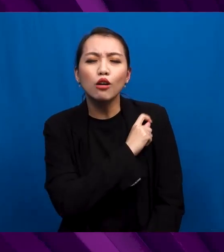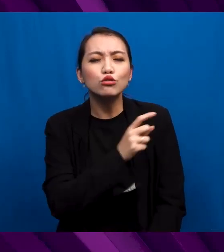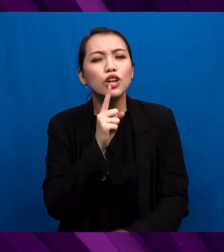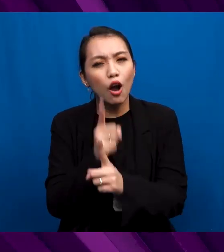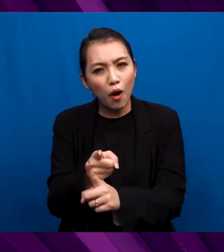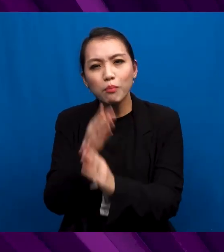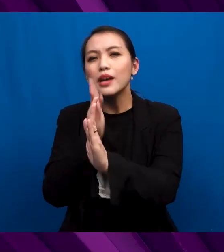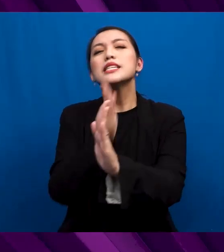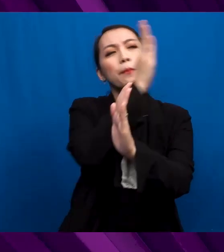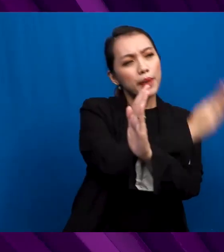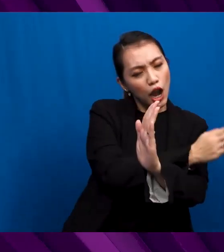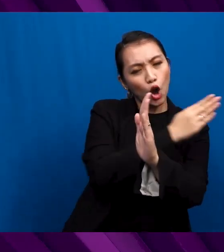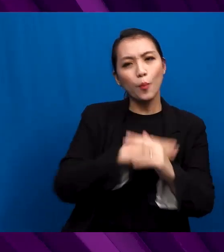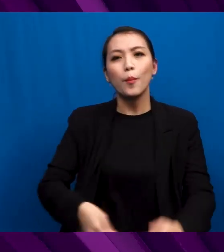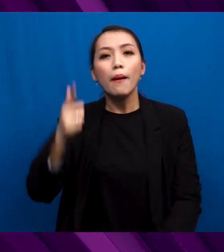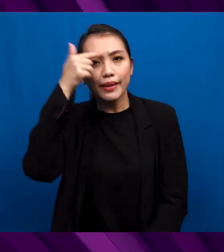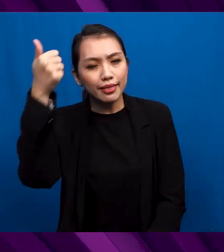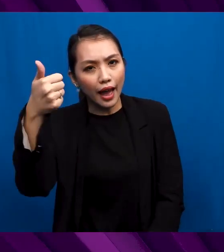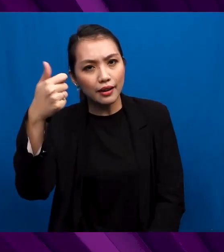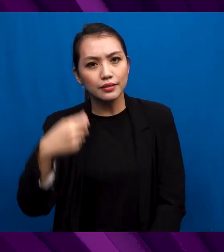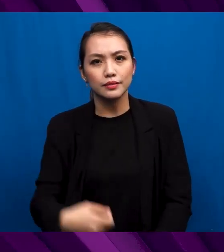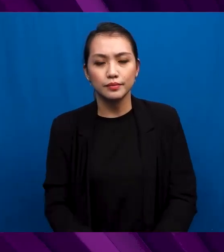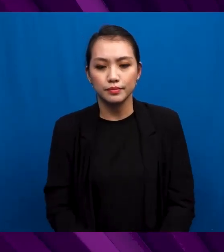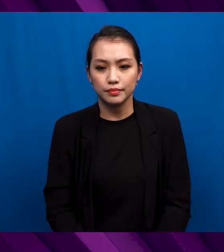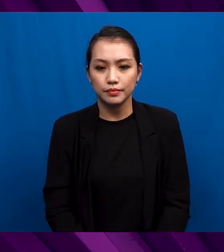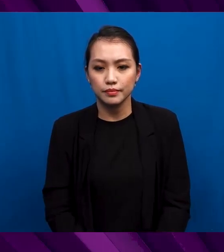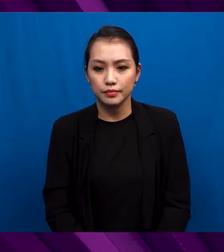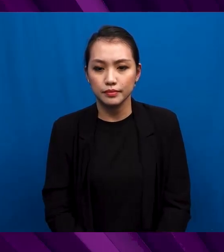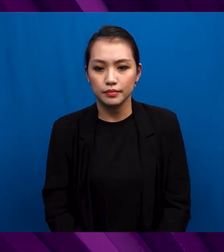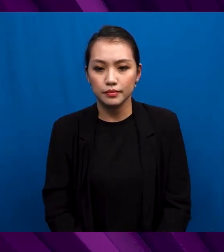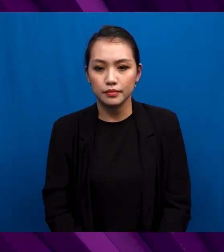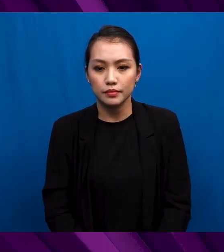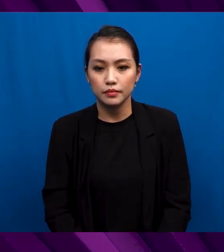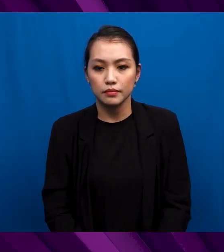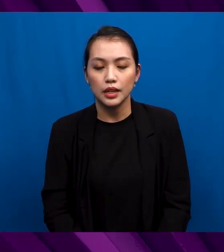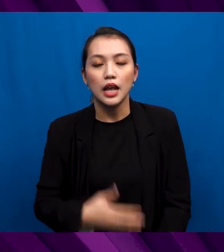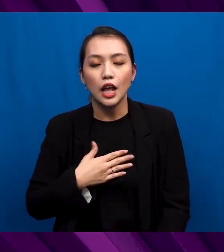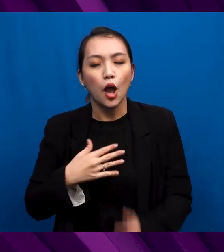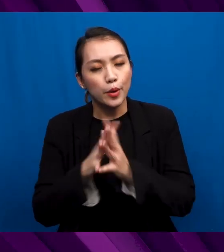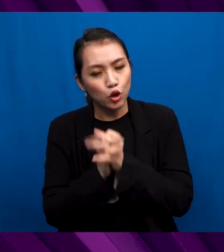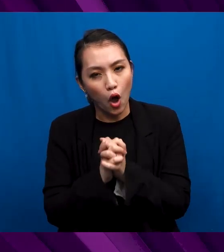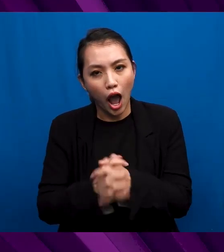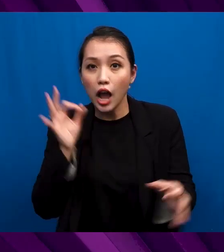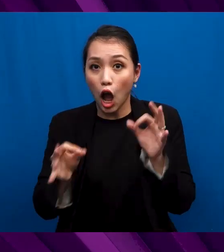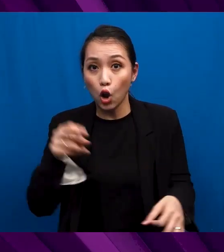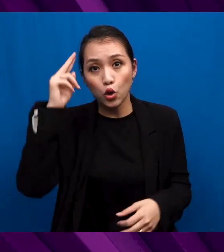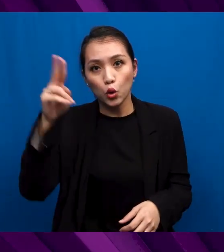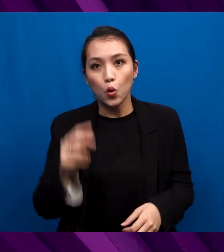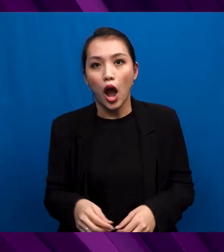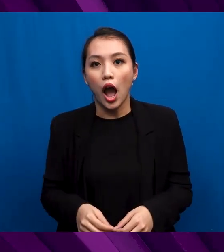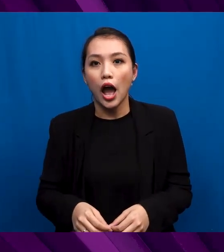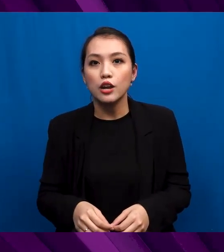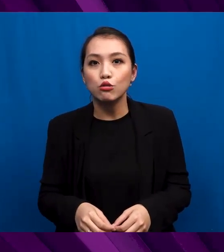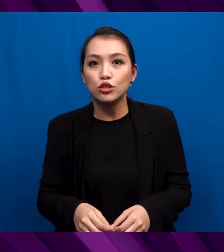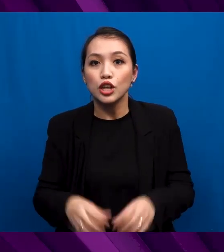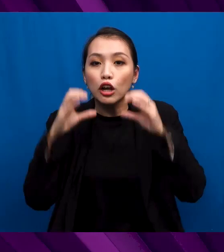cerdas. Saya berdoa di dalam nama Yesus, kalau Tuhan menguji kita, kita harus lulus. Lalu Tumim Urim